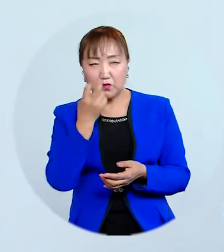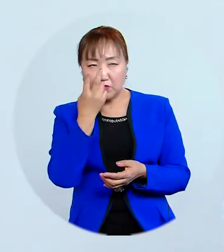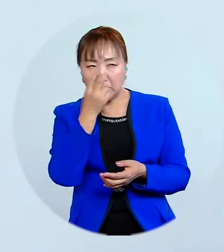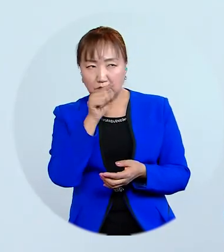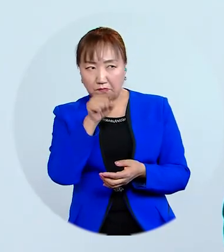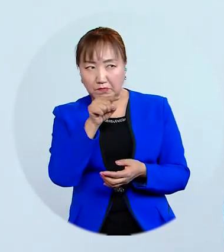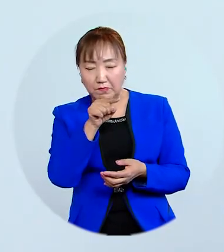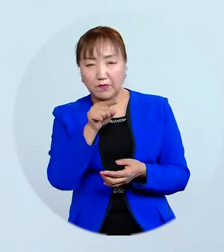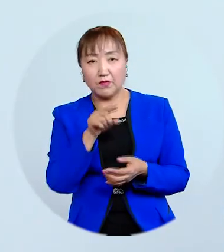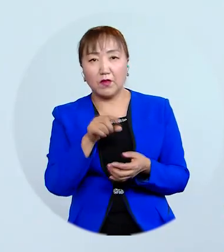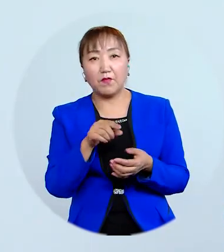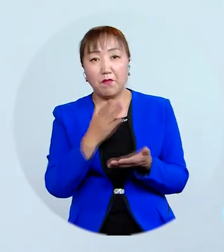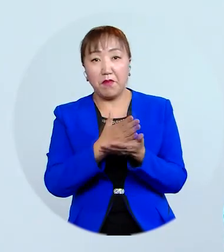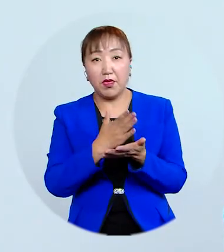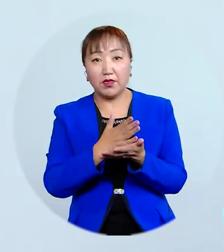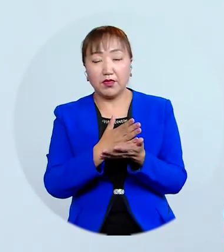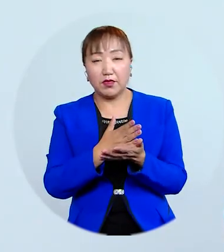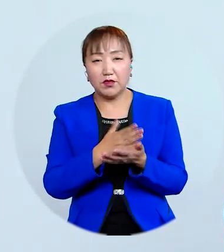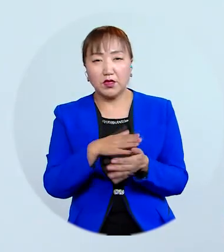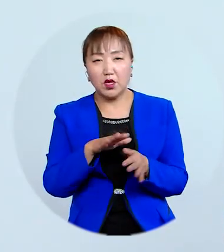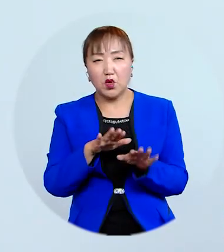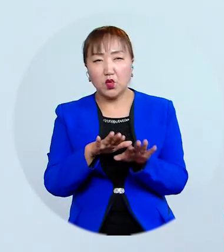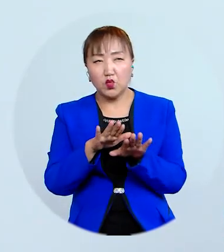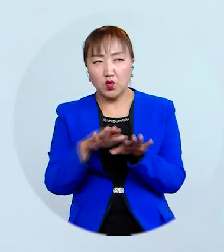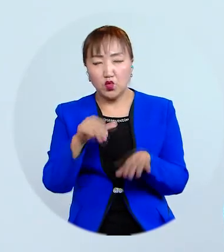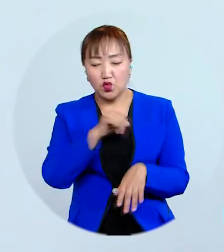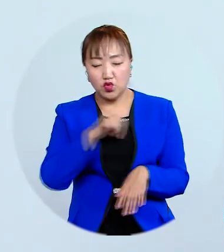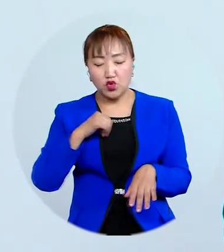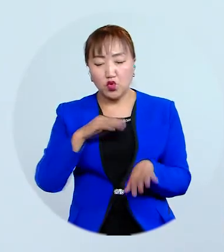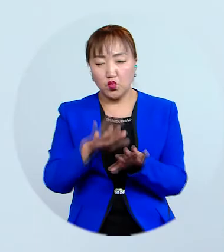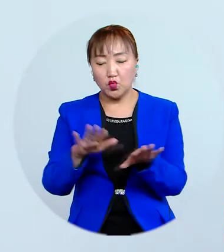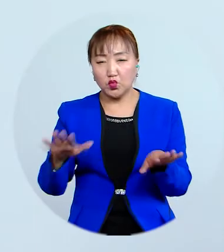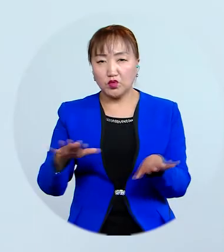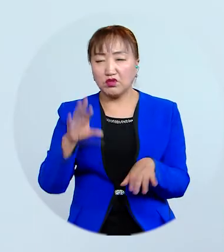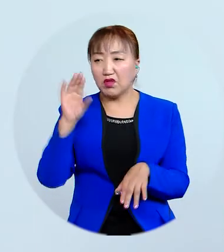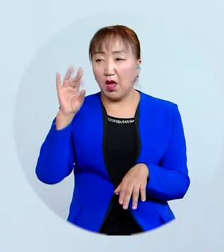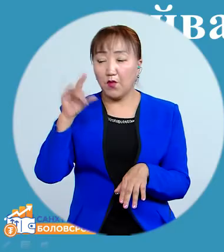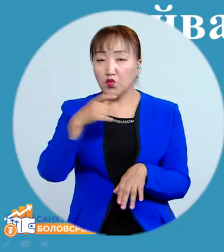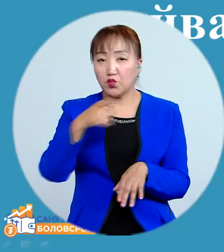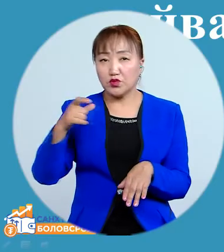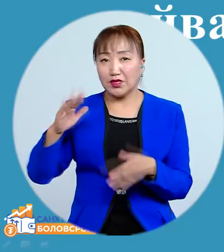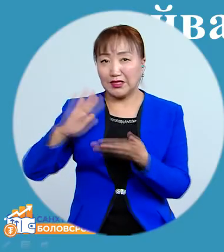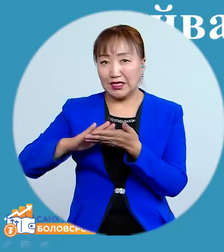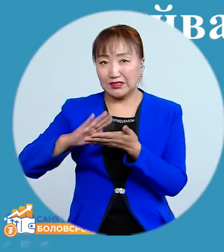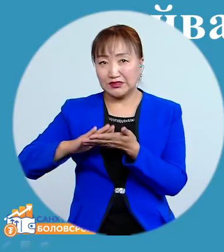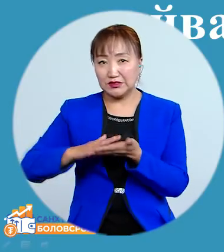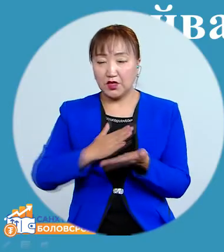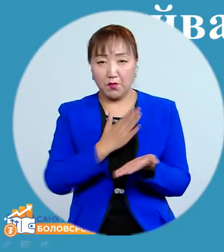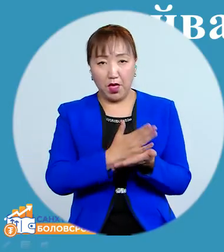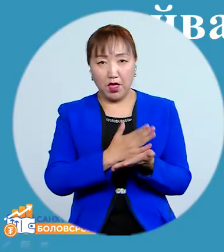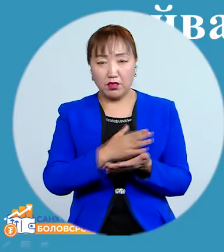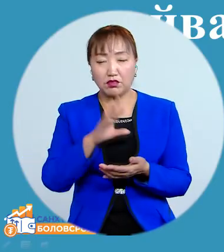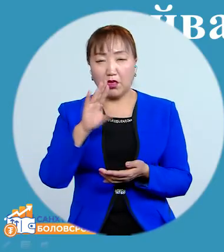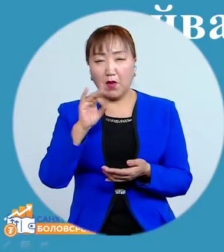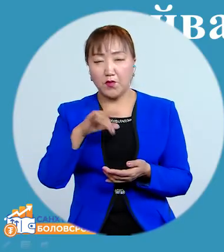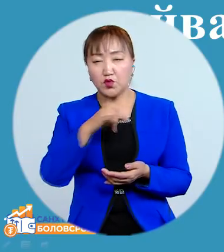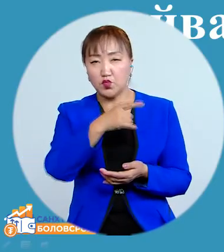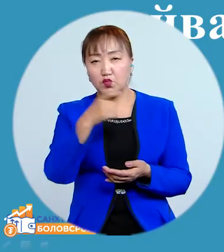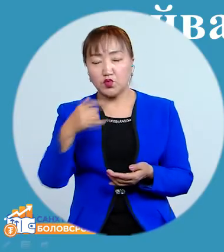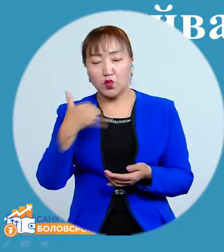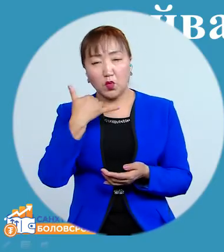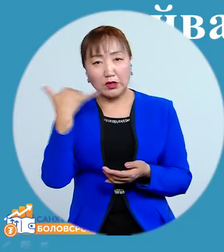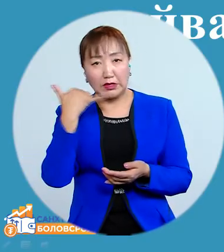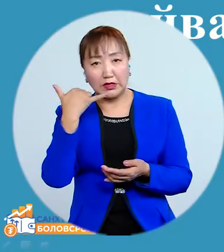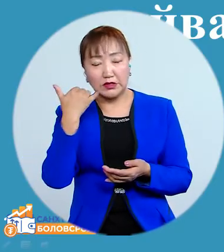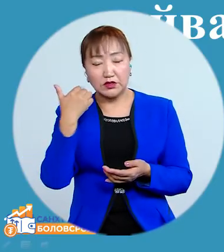та бас хүүхдээ те утсаа ашиглаж байгаа хүүхдээ ямар хүмүүстэй танилцж байна? Таны хүүхдийн утас руу ямар хүмүүс нэвтэрж байна?